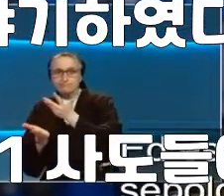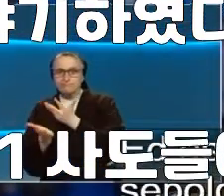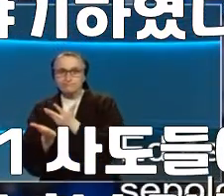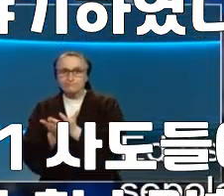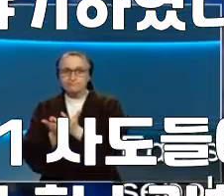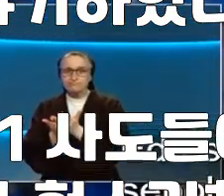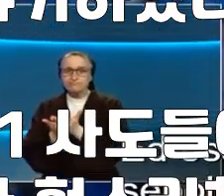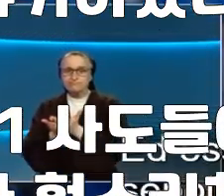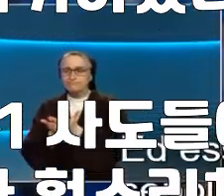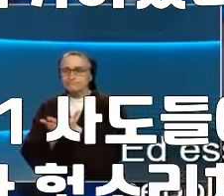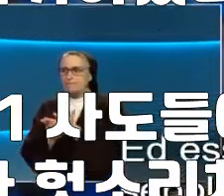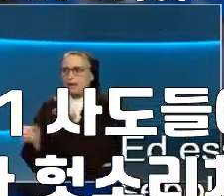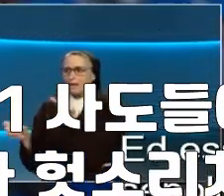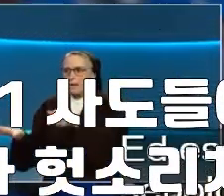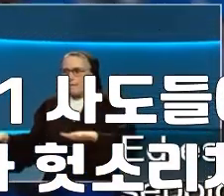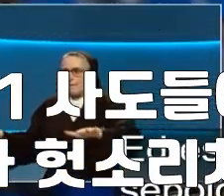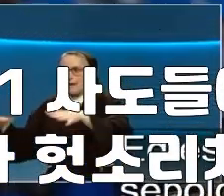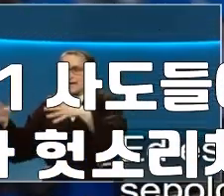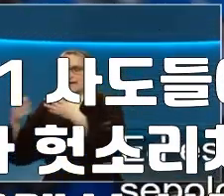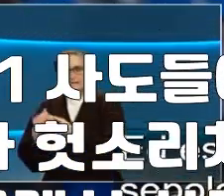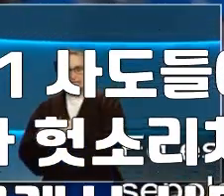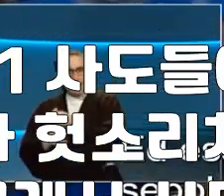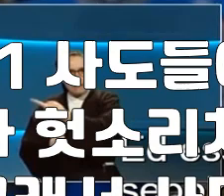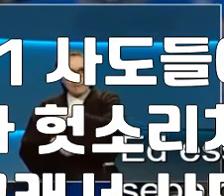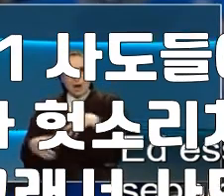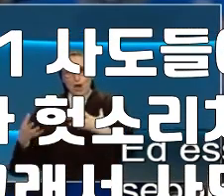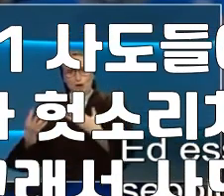anche le altre che erano con loro